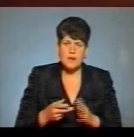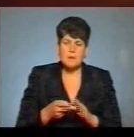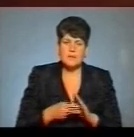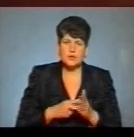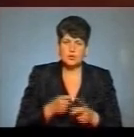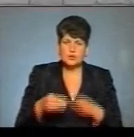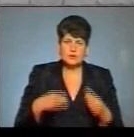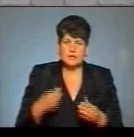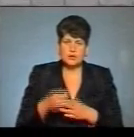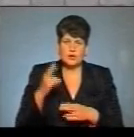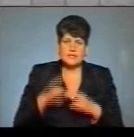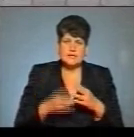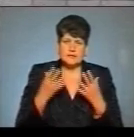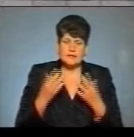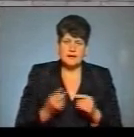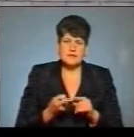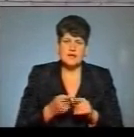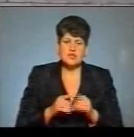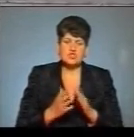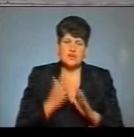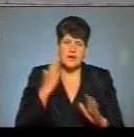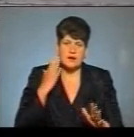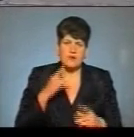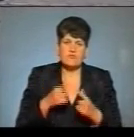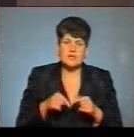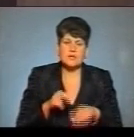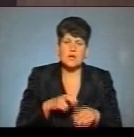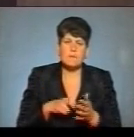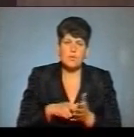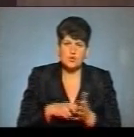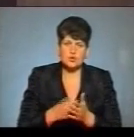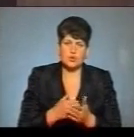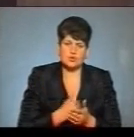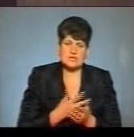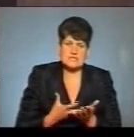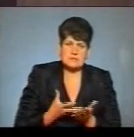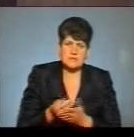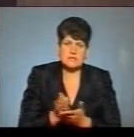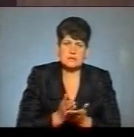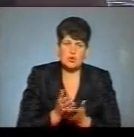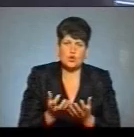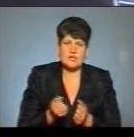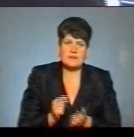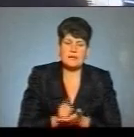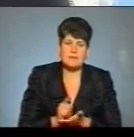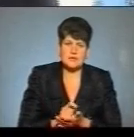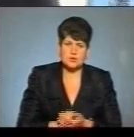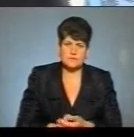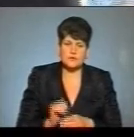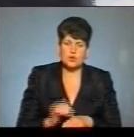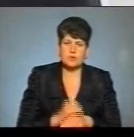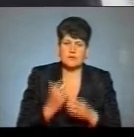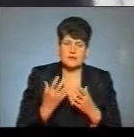розвести до кінця дня. Це черга до відділення пошти. Люди приходять оплатити за комунальні послуги і отримати пенсію. Добрий день.